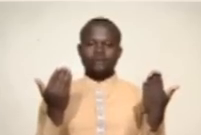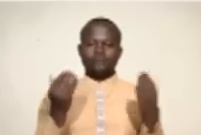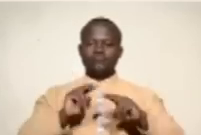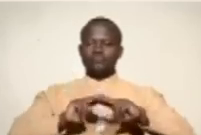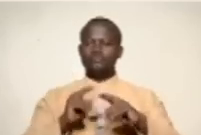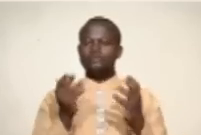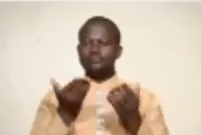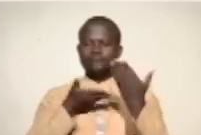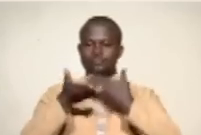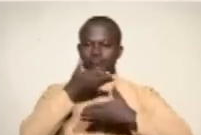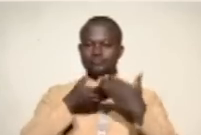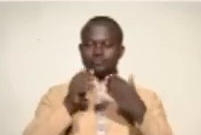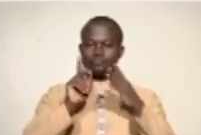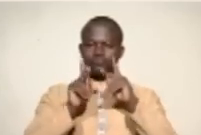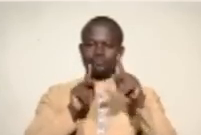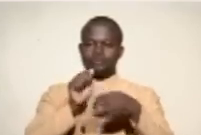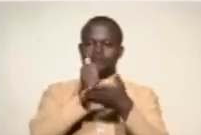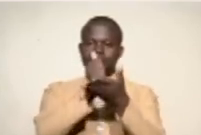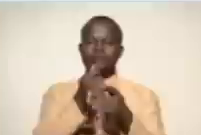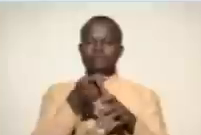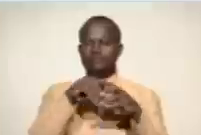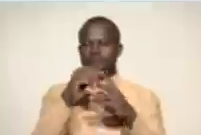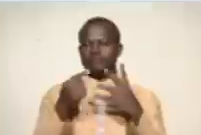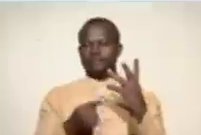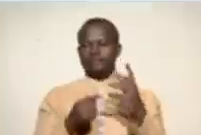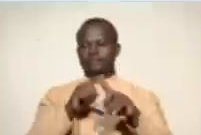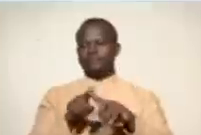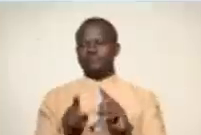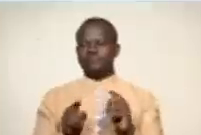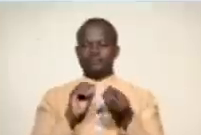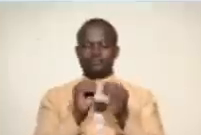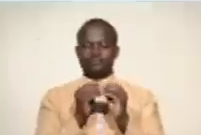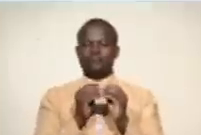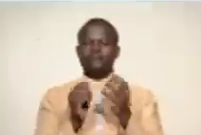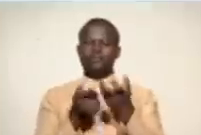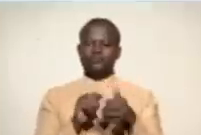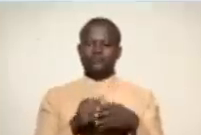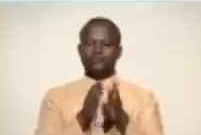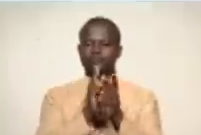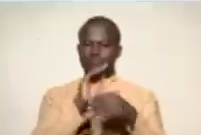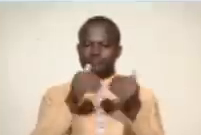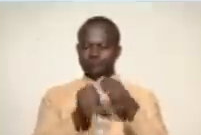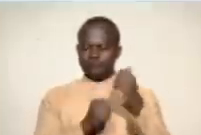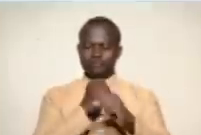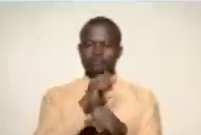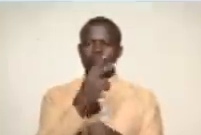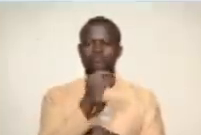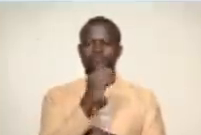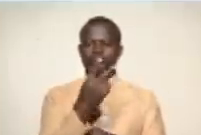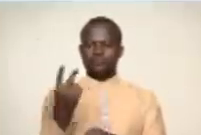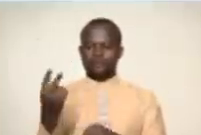baricara he babiganire n'abashaka kubafasha kubivanamo ikintu runaka. Imibare y'ibarura rusange ry'abaturage n'imiturire ryo mu